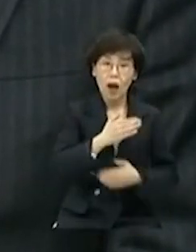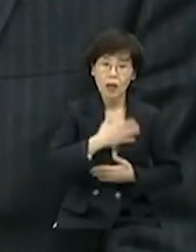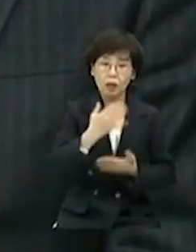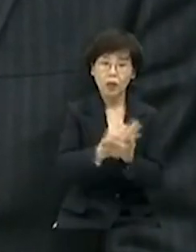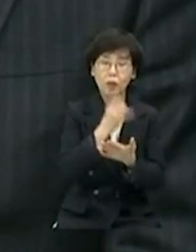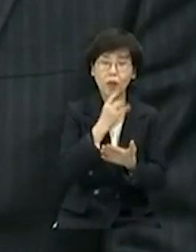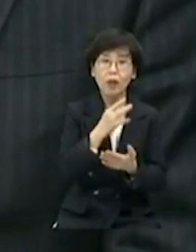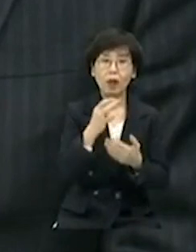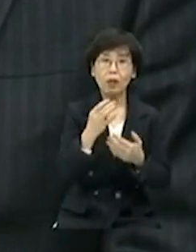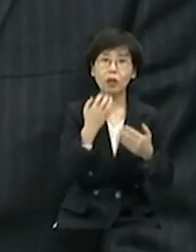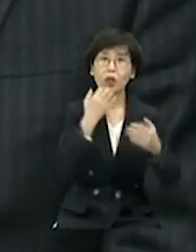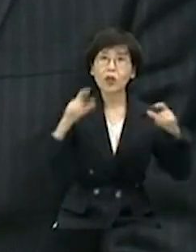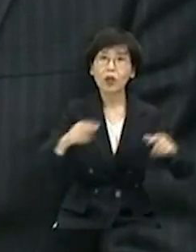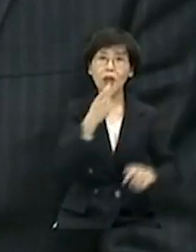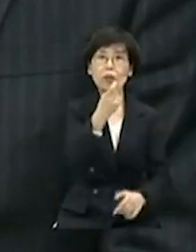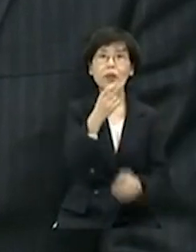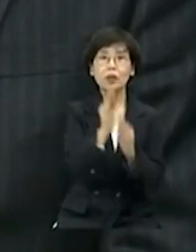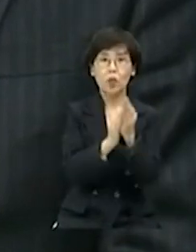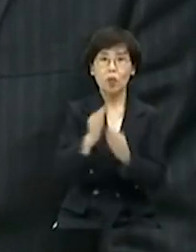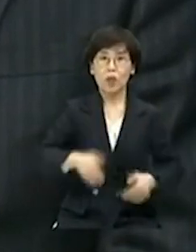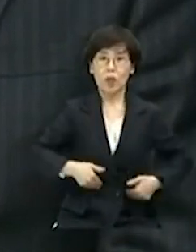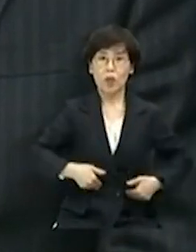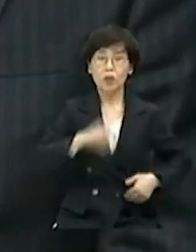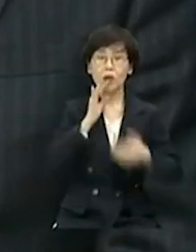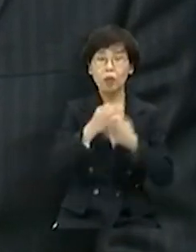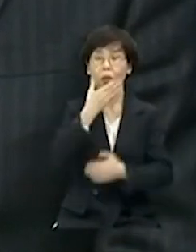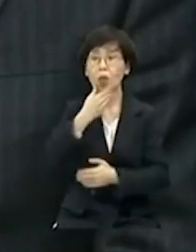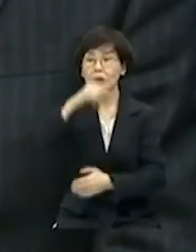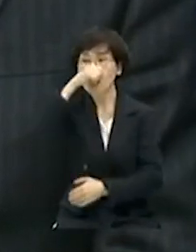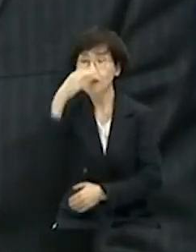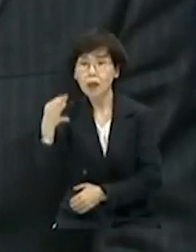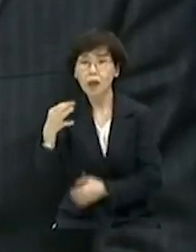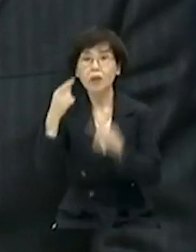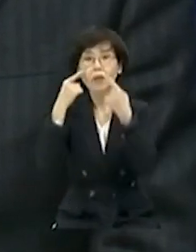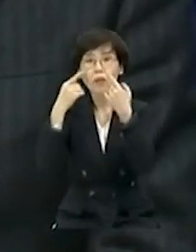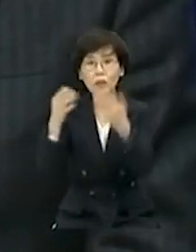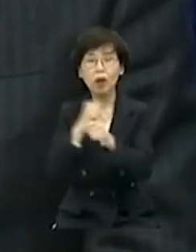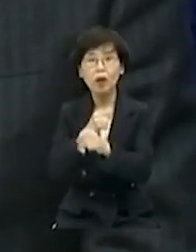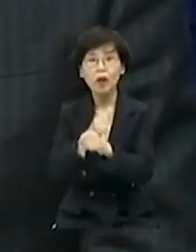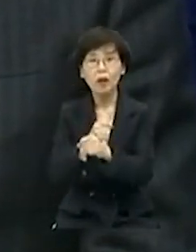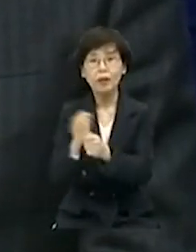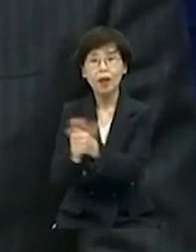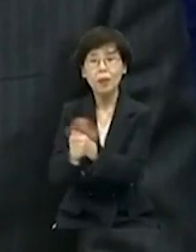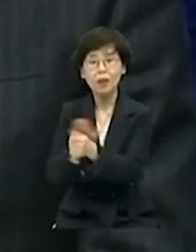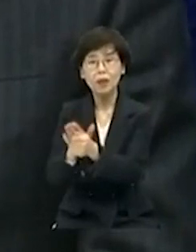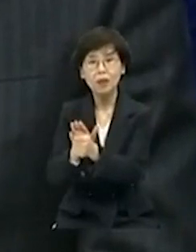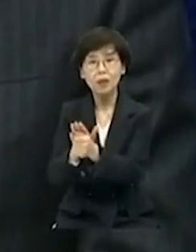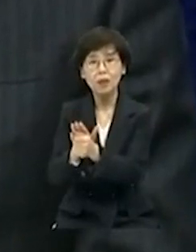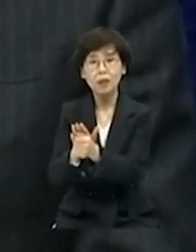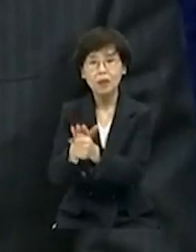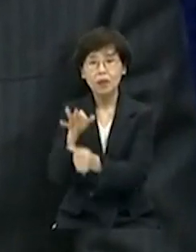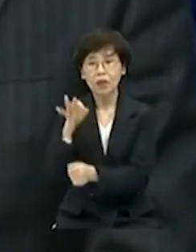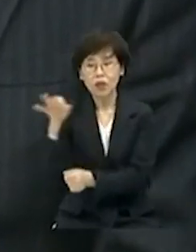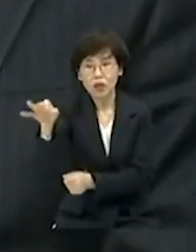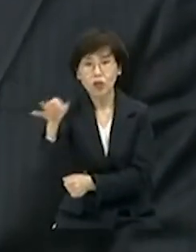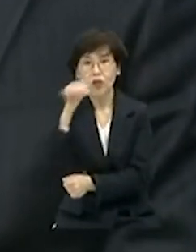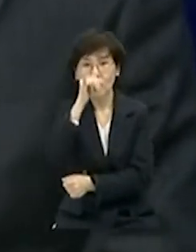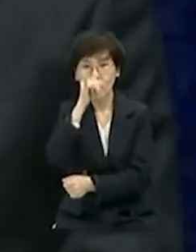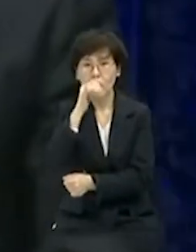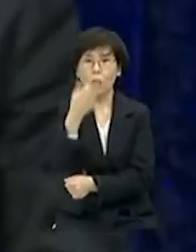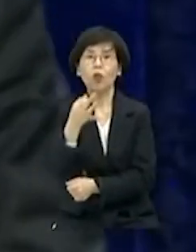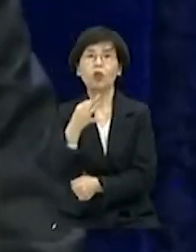안심소득만 하면 서울에 12조가 들어요. 그런데 복지 예산에는 분명히 서비스로 주는 게 있고 돈으로 주는 게